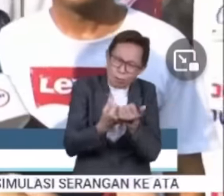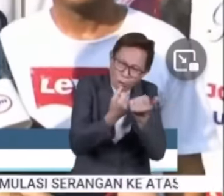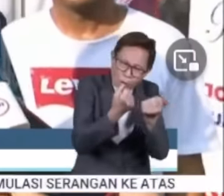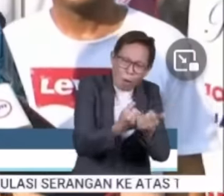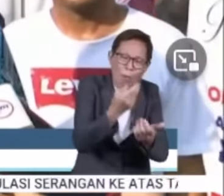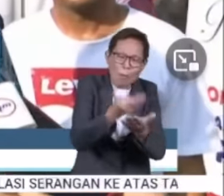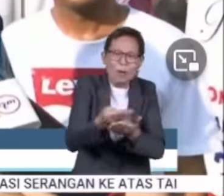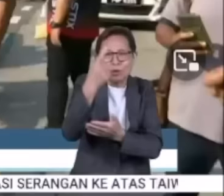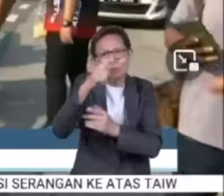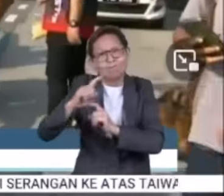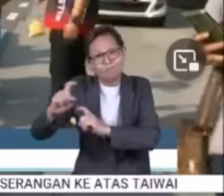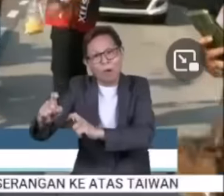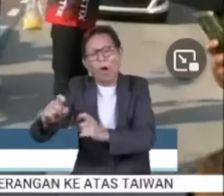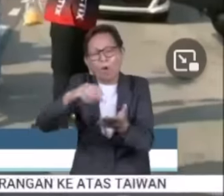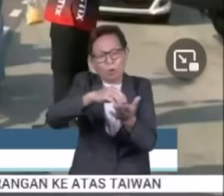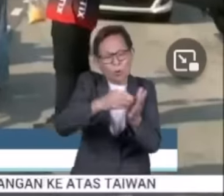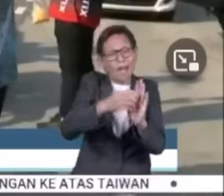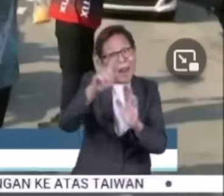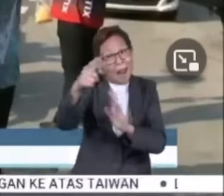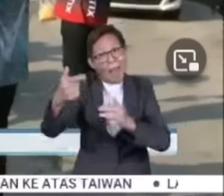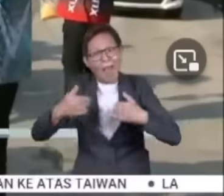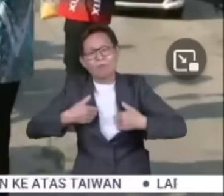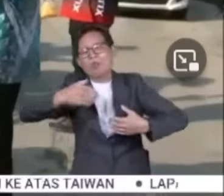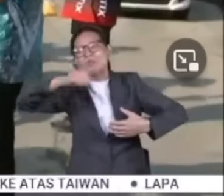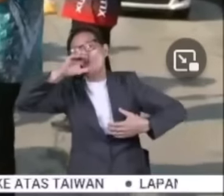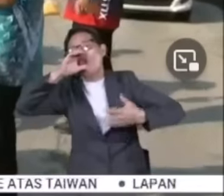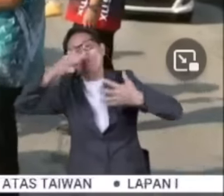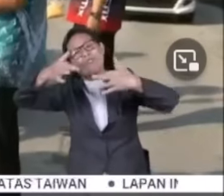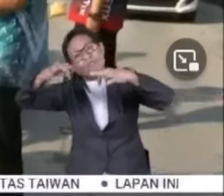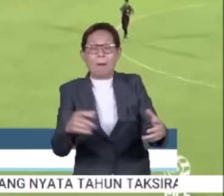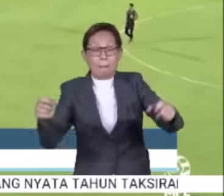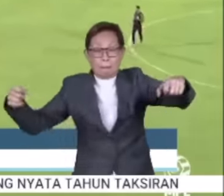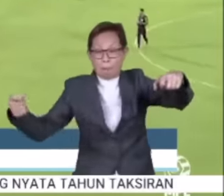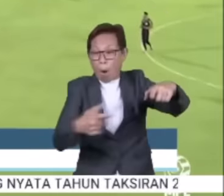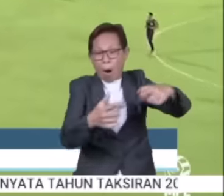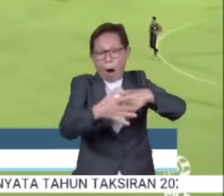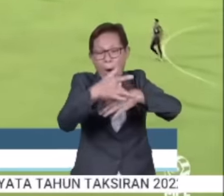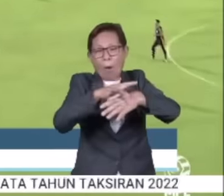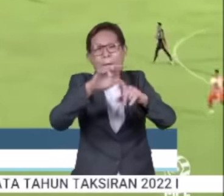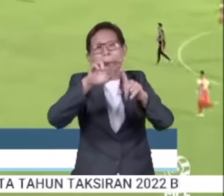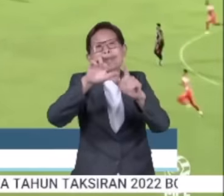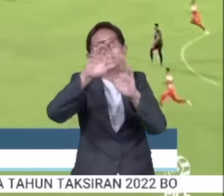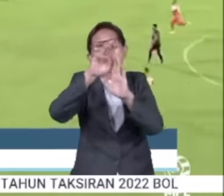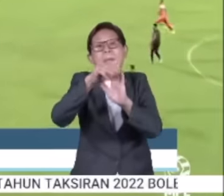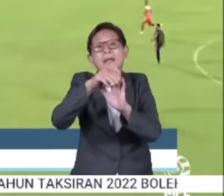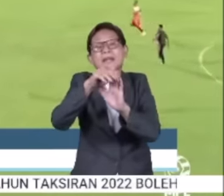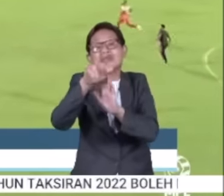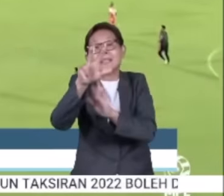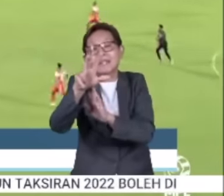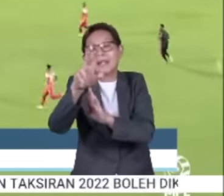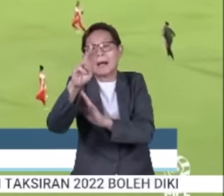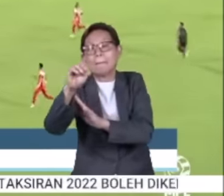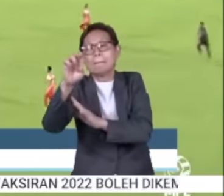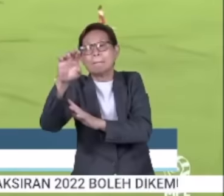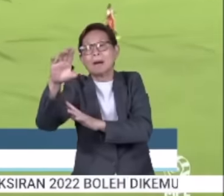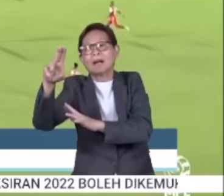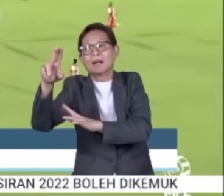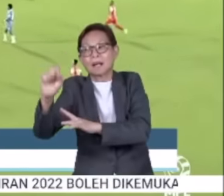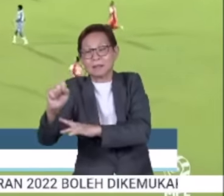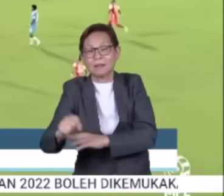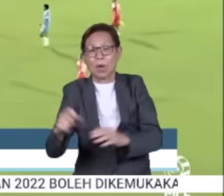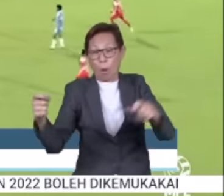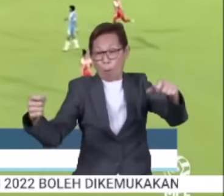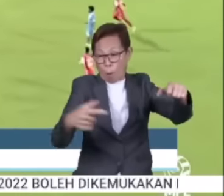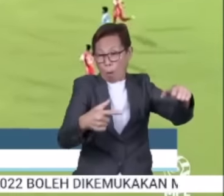dia. Selain kuih, turut diadarkan minuman percuma. Seawal minit ketiga menerusi Marcus Michaelen.